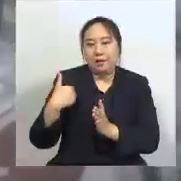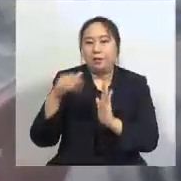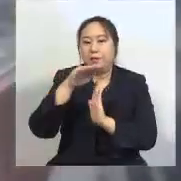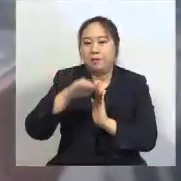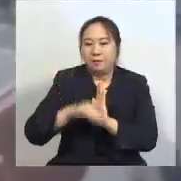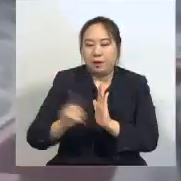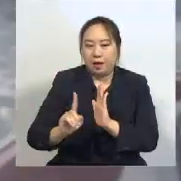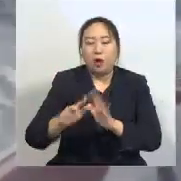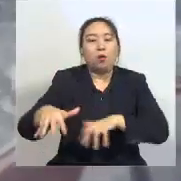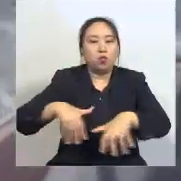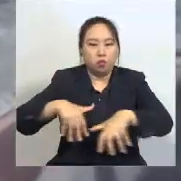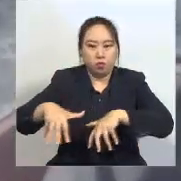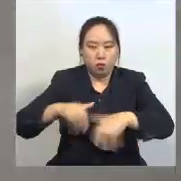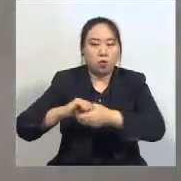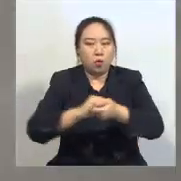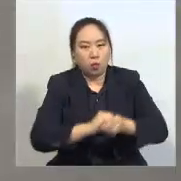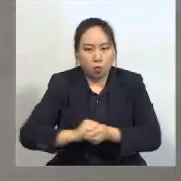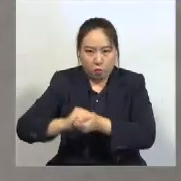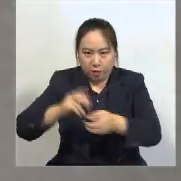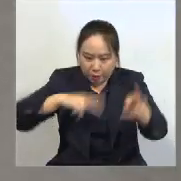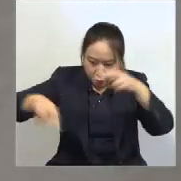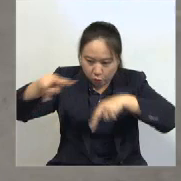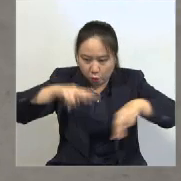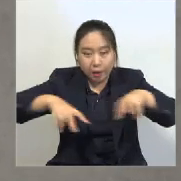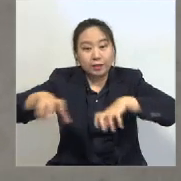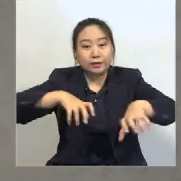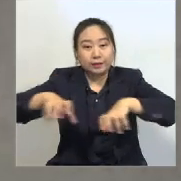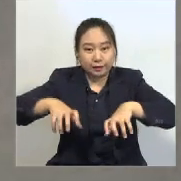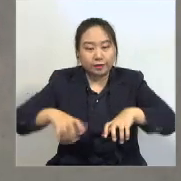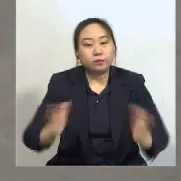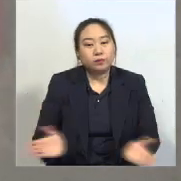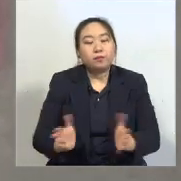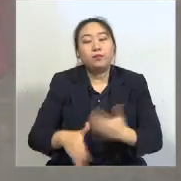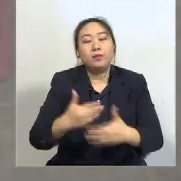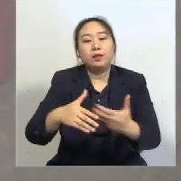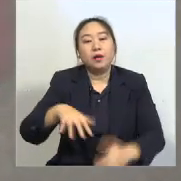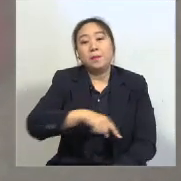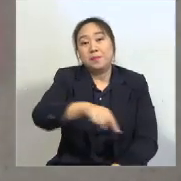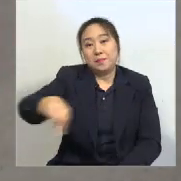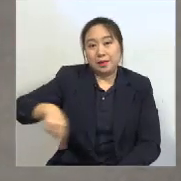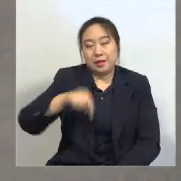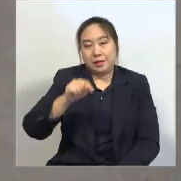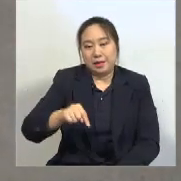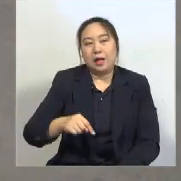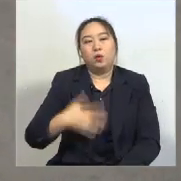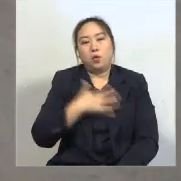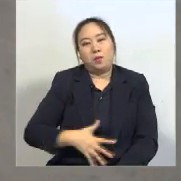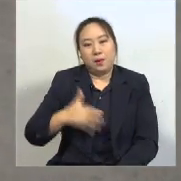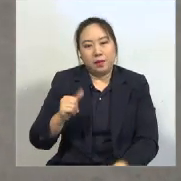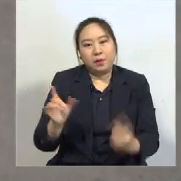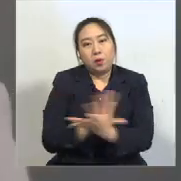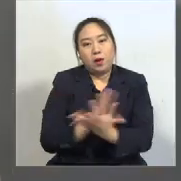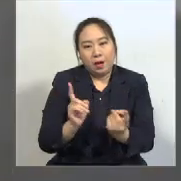การมีส่วนร่วมของชุมชนในการดูแลบริหารจัดการพื้นที่และเป็นแรงขับเคลื่อนพื้นที่สุขภาวะและวัฒนธรรมชุมชนให้เป็น